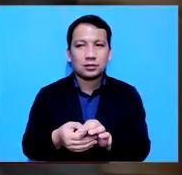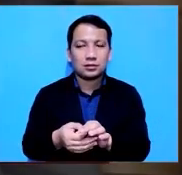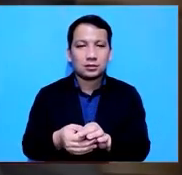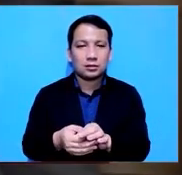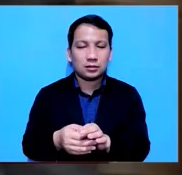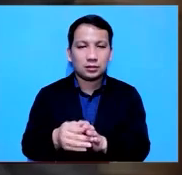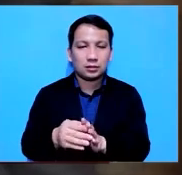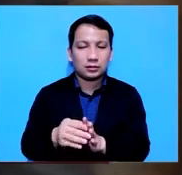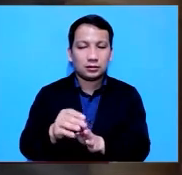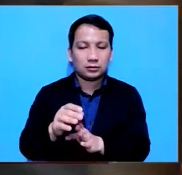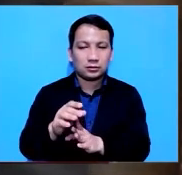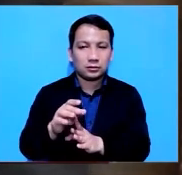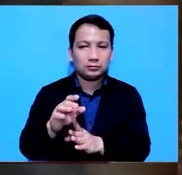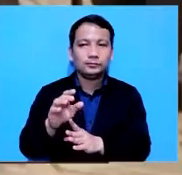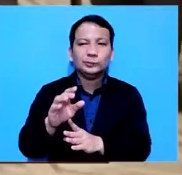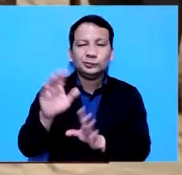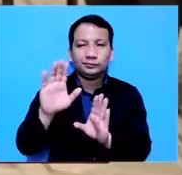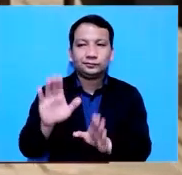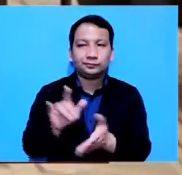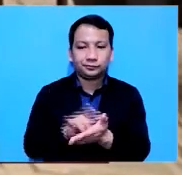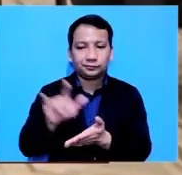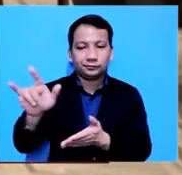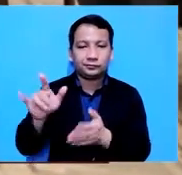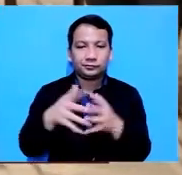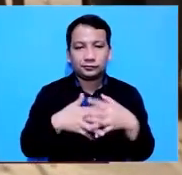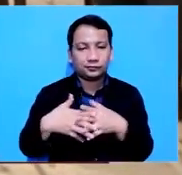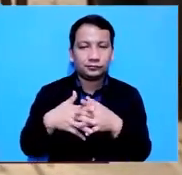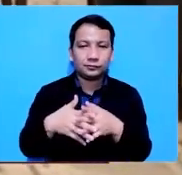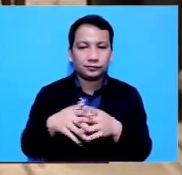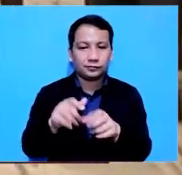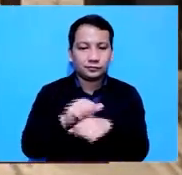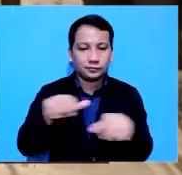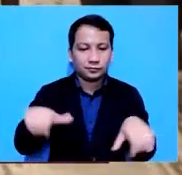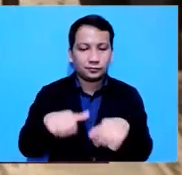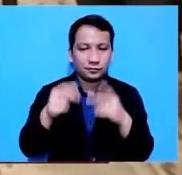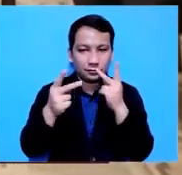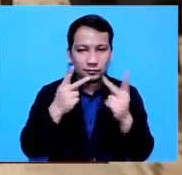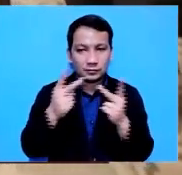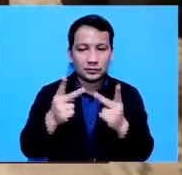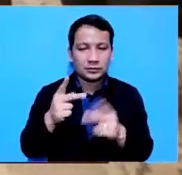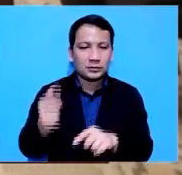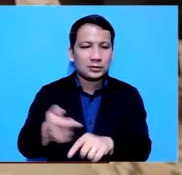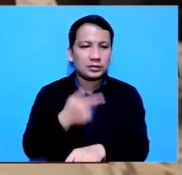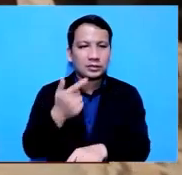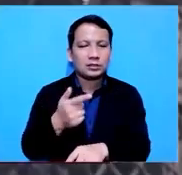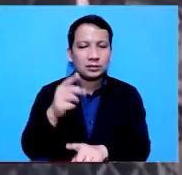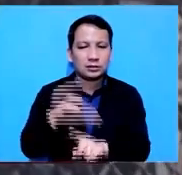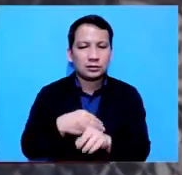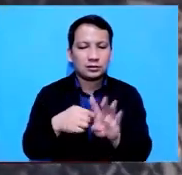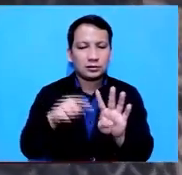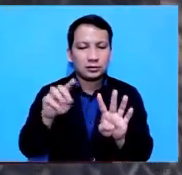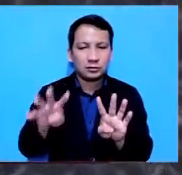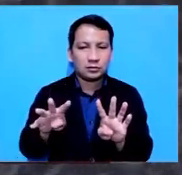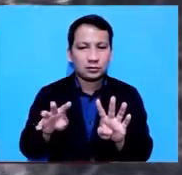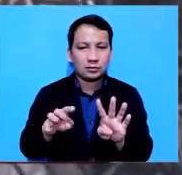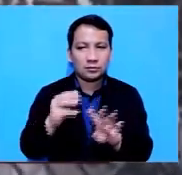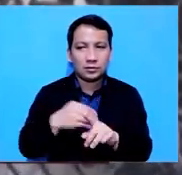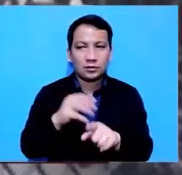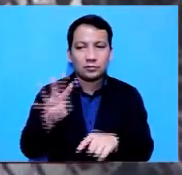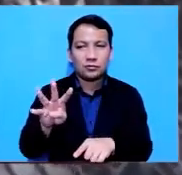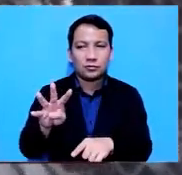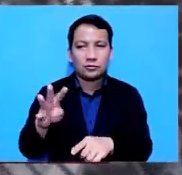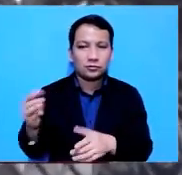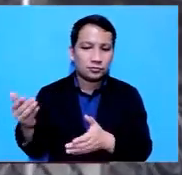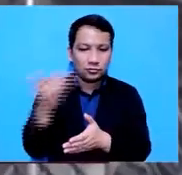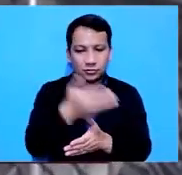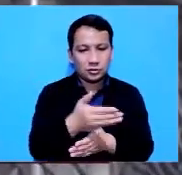pa Amerika si Pangulong Marcos para sa kanyang official working visit doon. Tatagal siya roon hanggang May 4 bago dumiretso sa UK para sa coronation naman